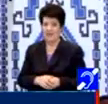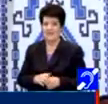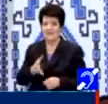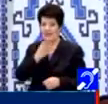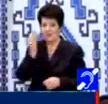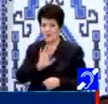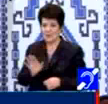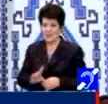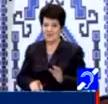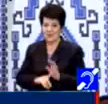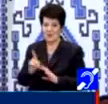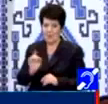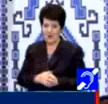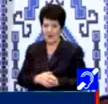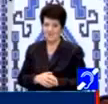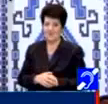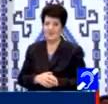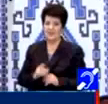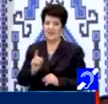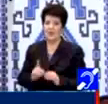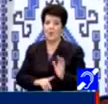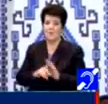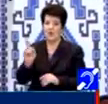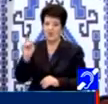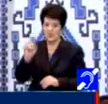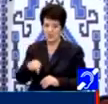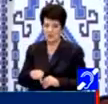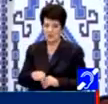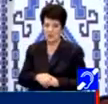nu uita de unde pornește